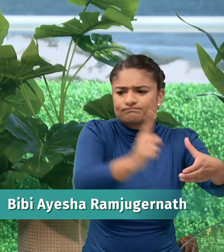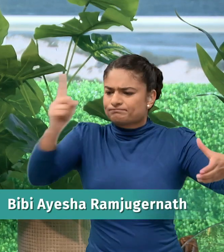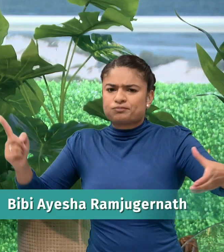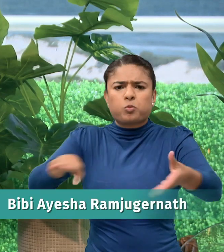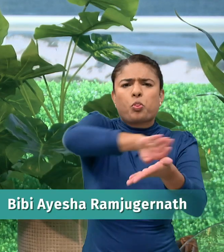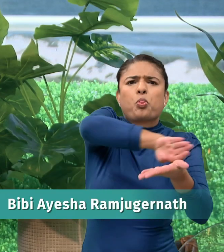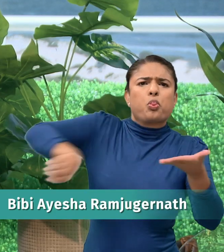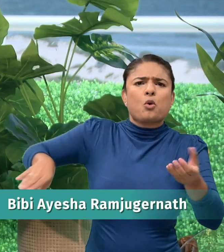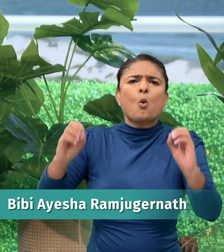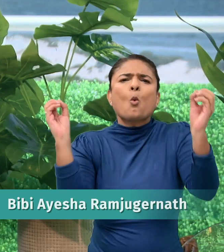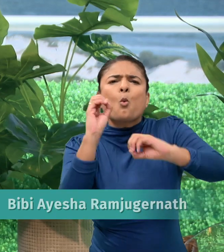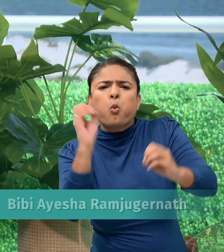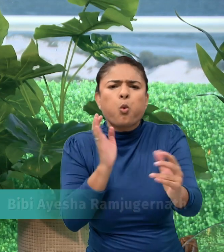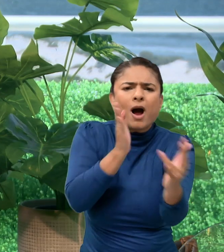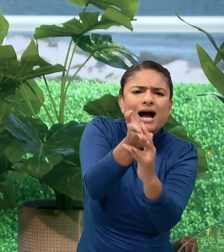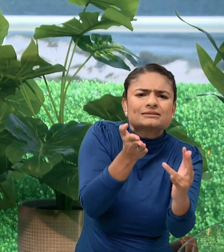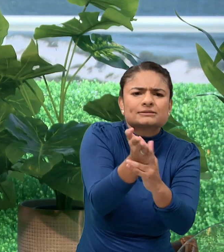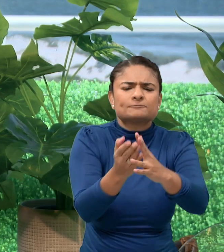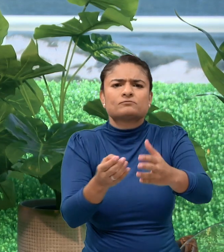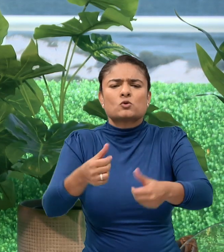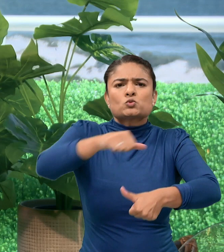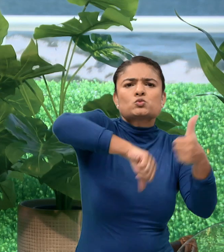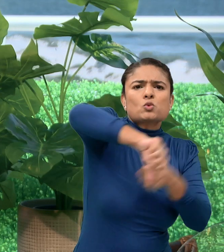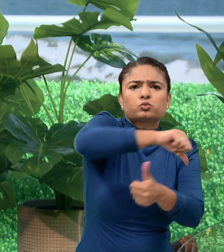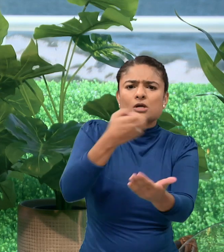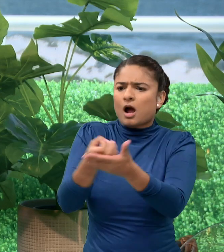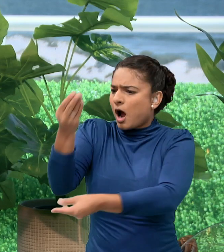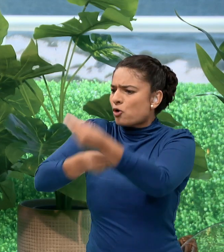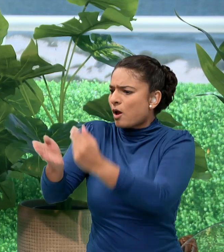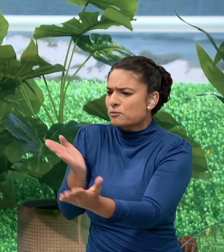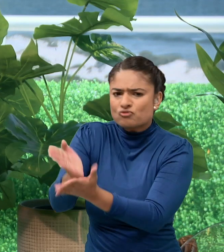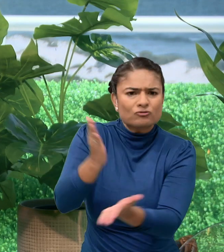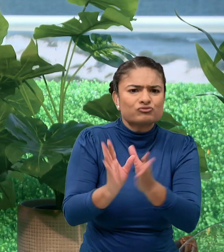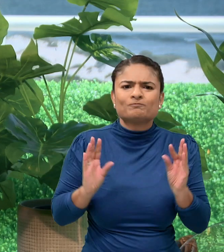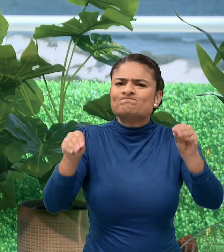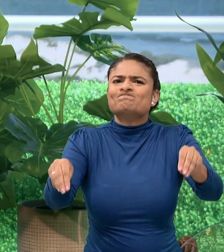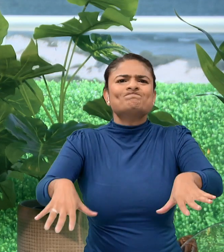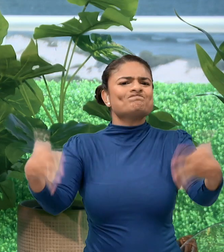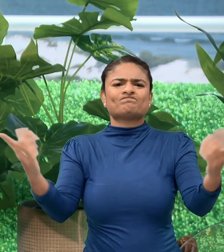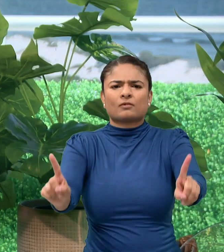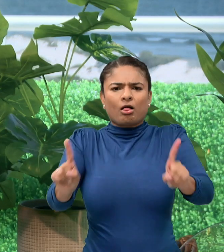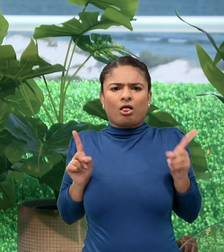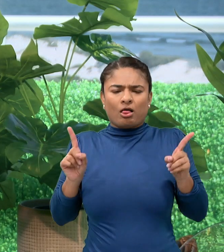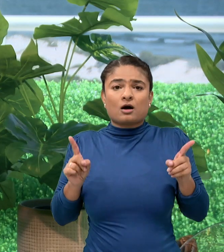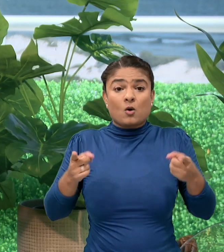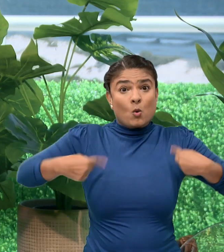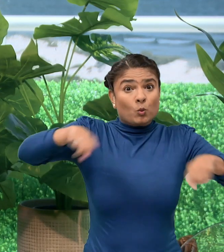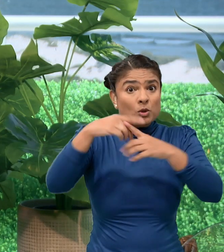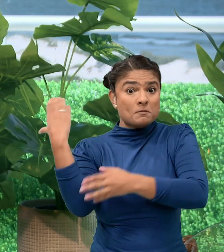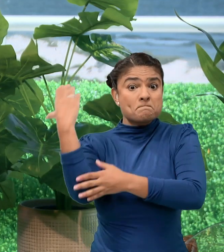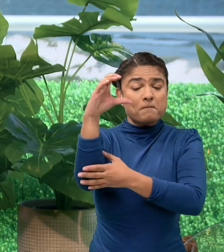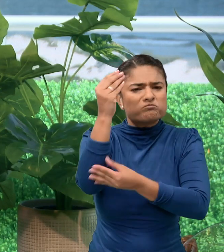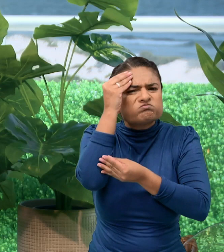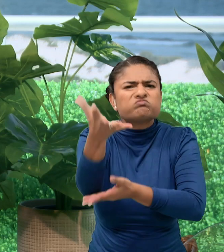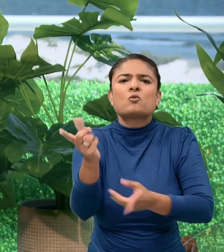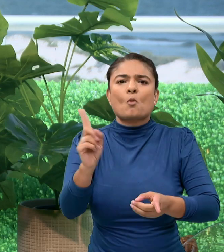hoofstroom samelewing. En dis nie toegang tot fundamentele sosiale en ekonomiese regte verkry het nie. In ons